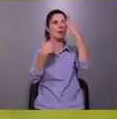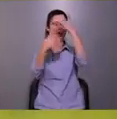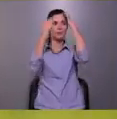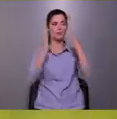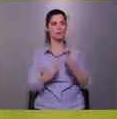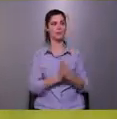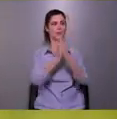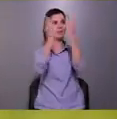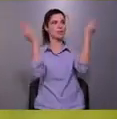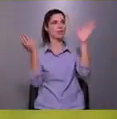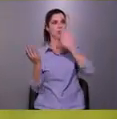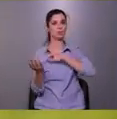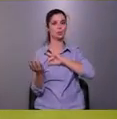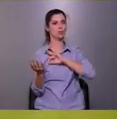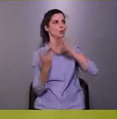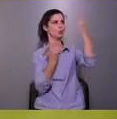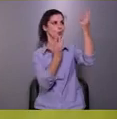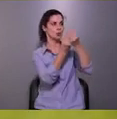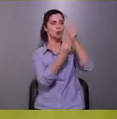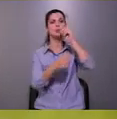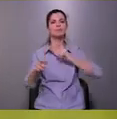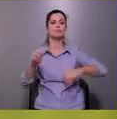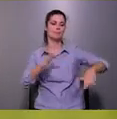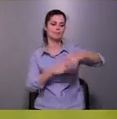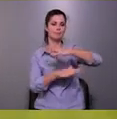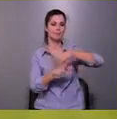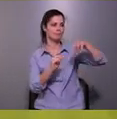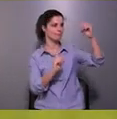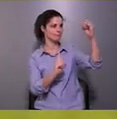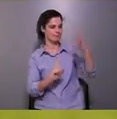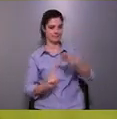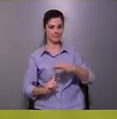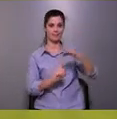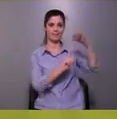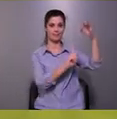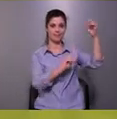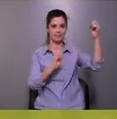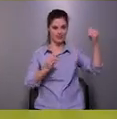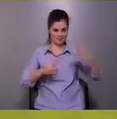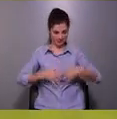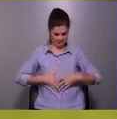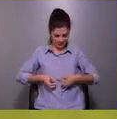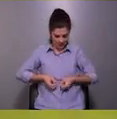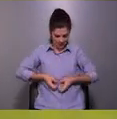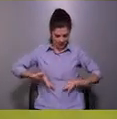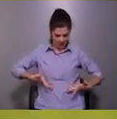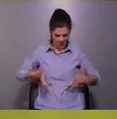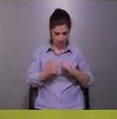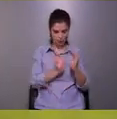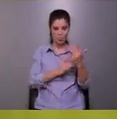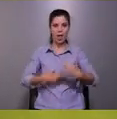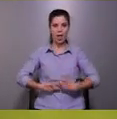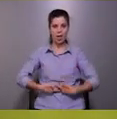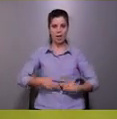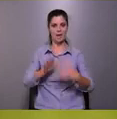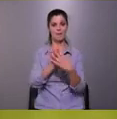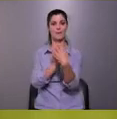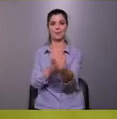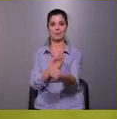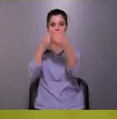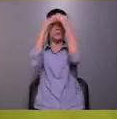piena di grazia, il Signore è con te. Tu sei benedetta fra le donne, e benedetto è il frutto del tuo seno,